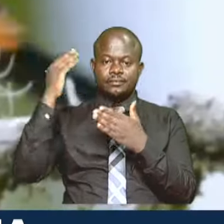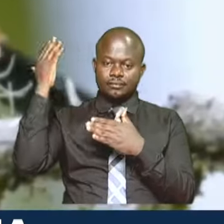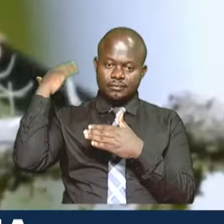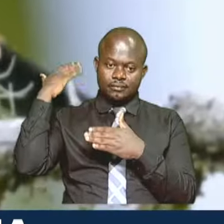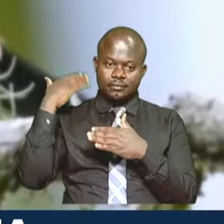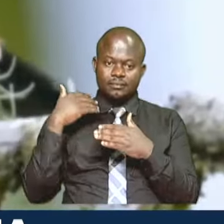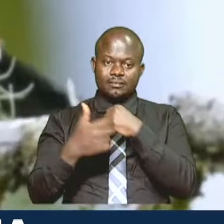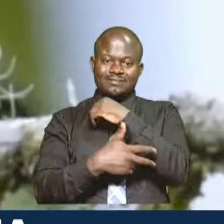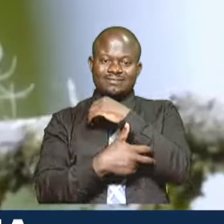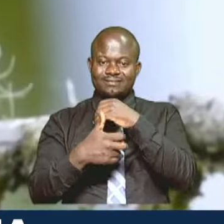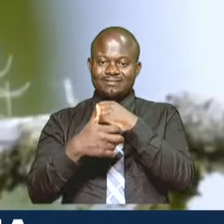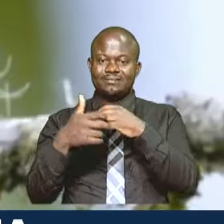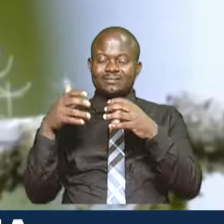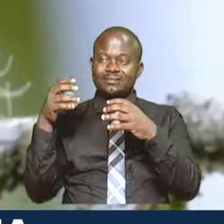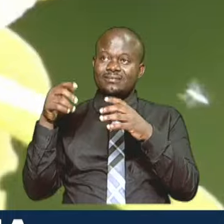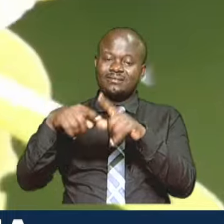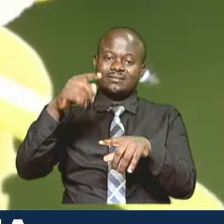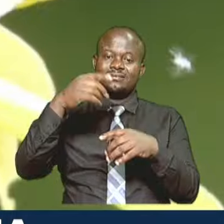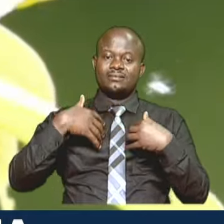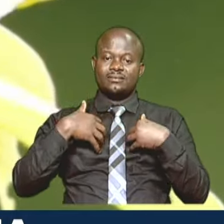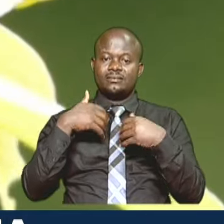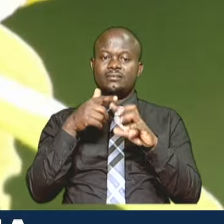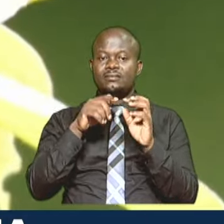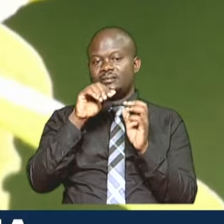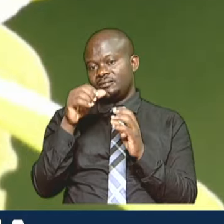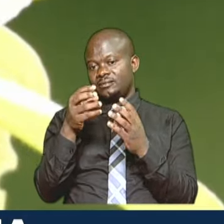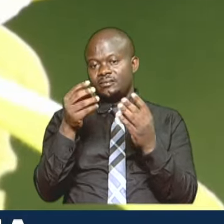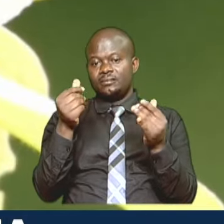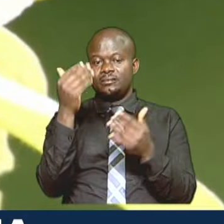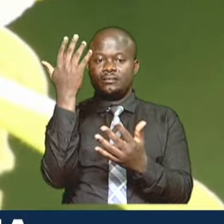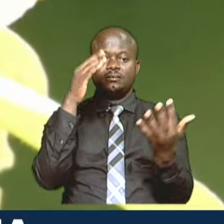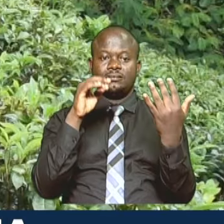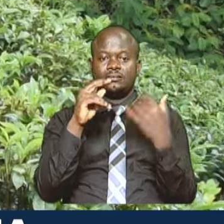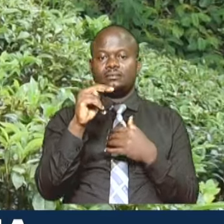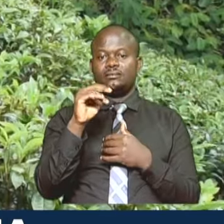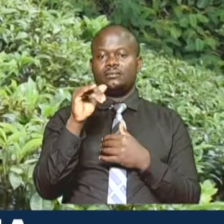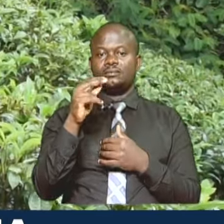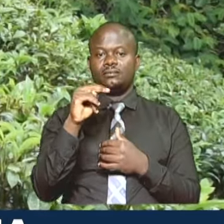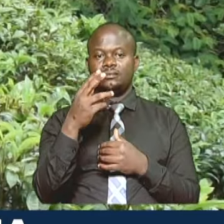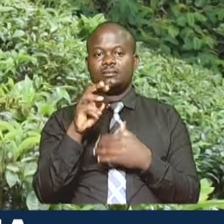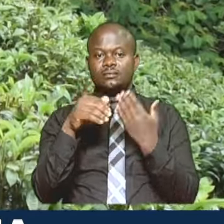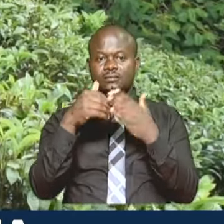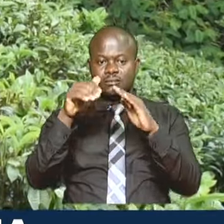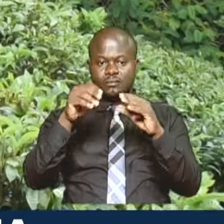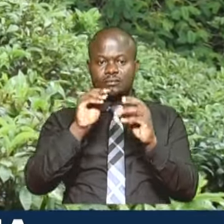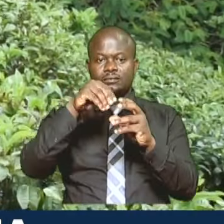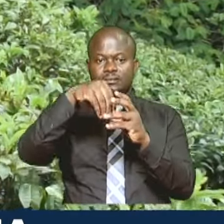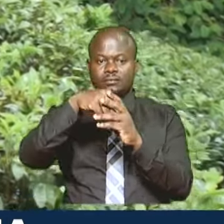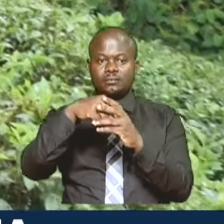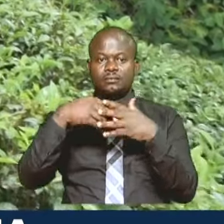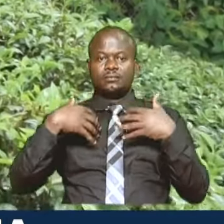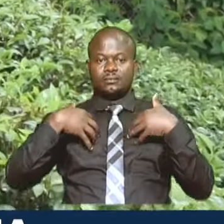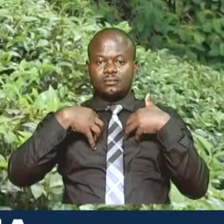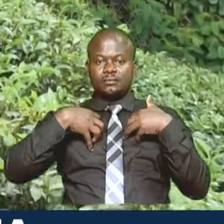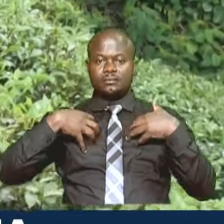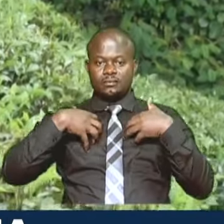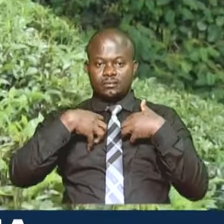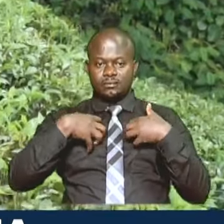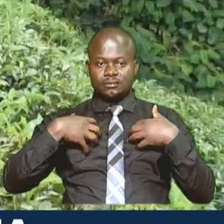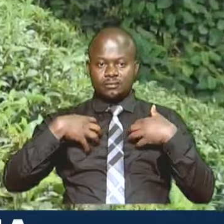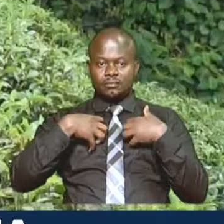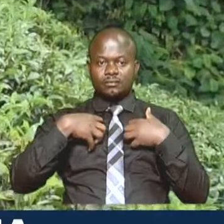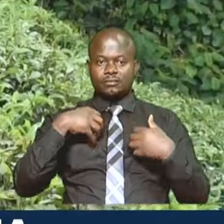ba rushimusi indi niy'abangizaga ishyamba rya Nyungwe n'abayihigagamo inyamaswa